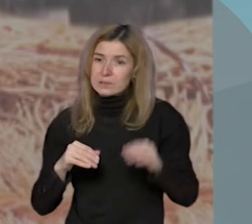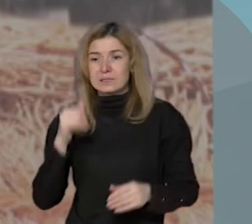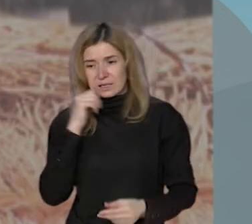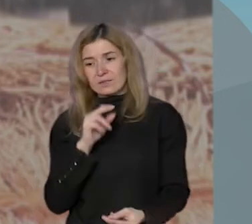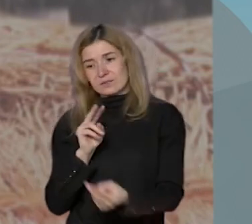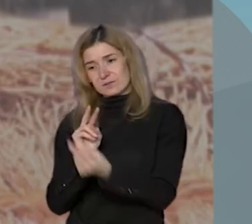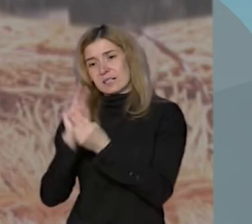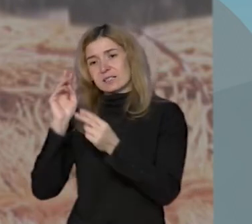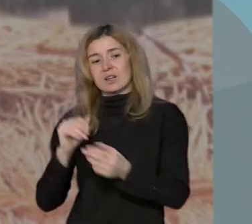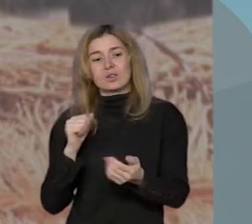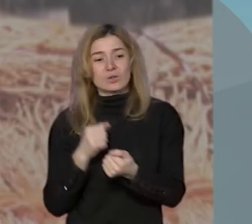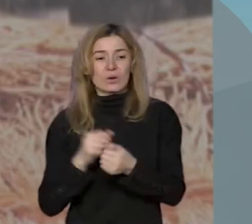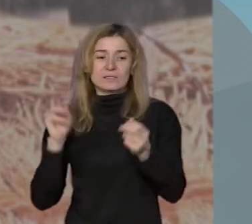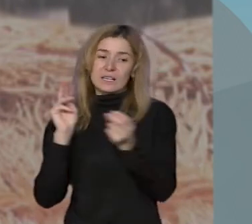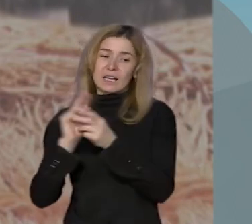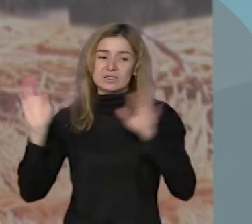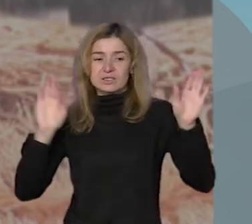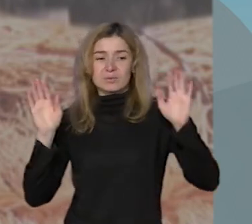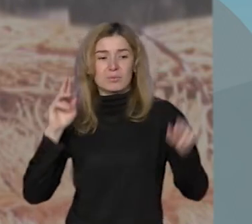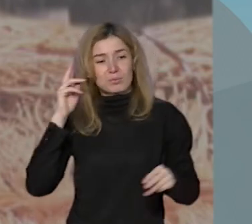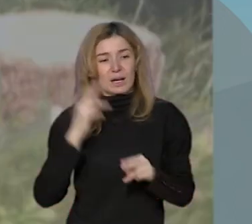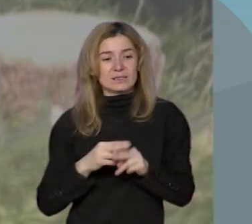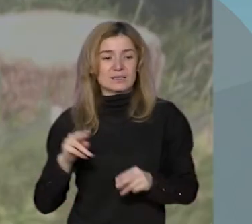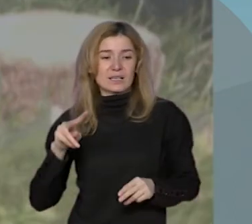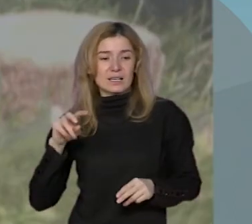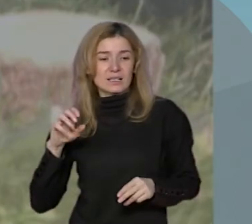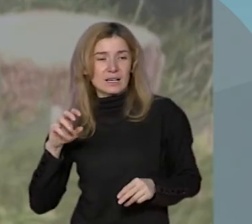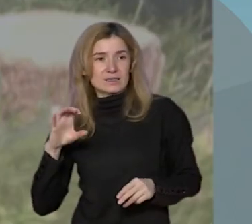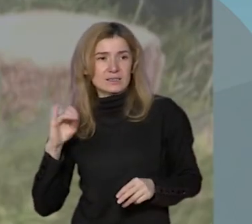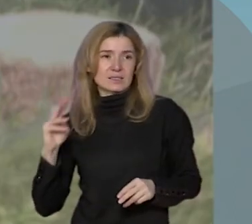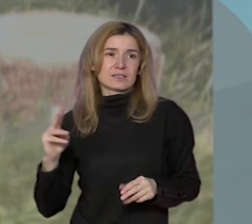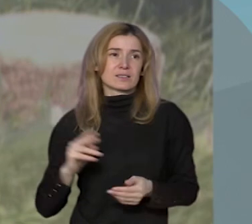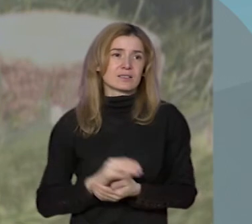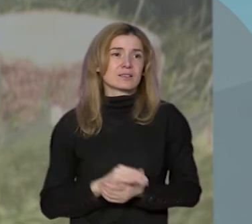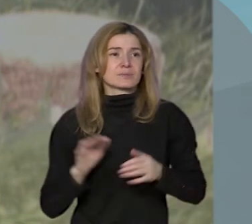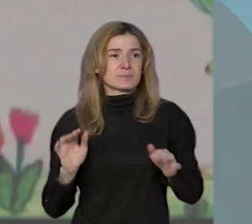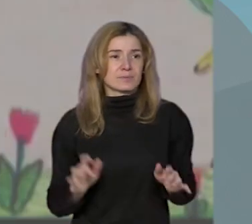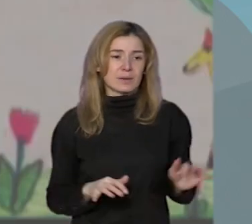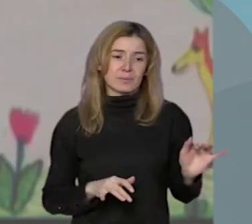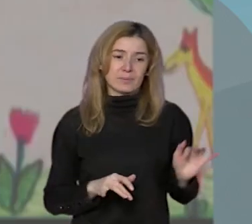Завтра встретимся. До встречи, братец Лесик. До свидания, сорока.